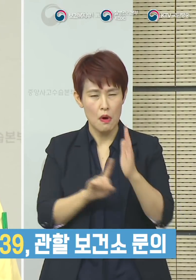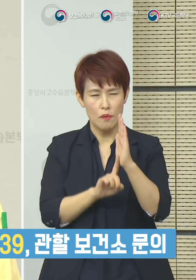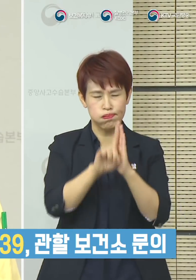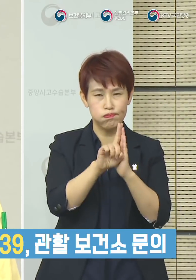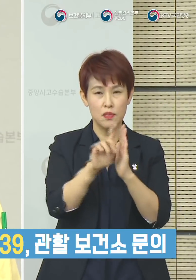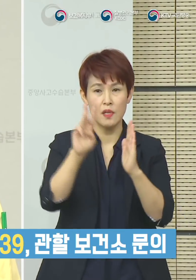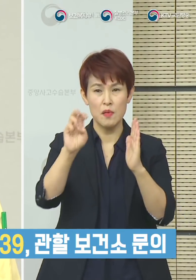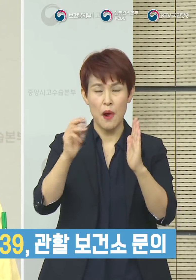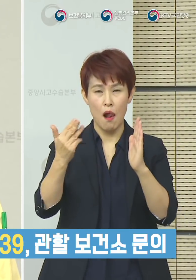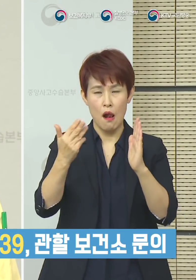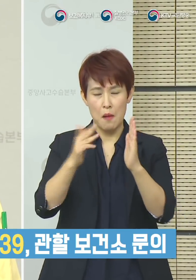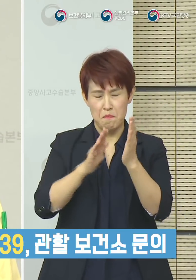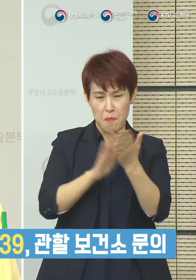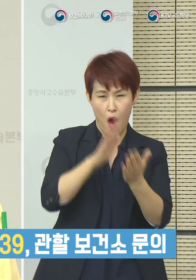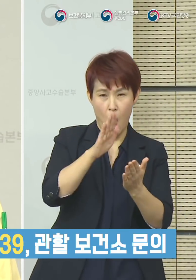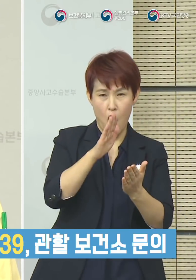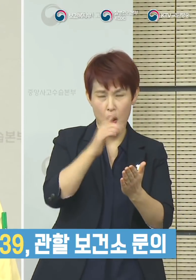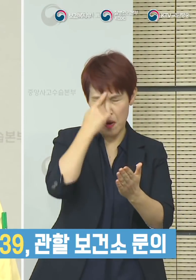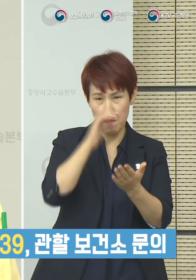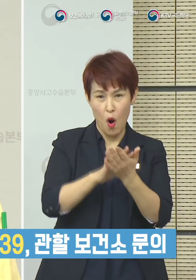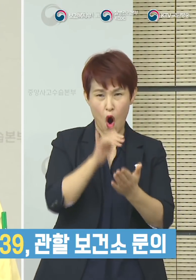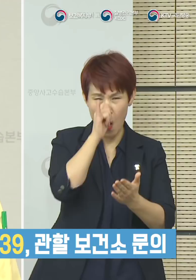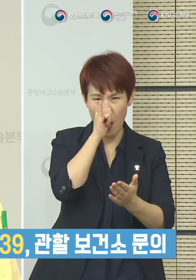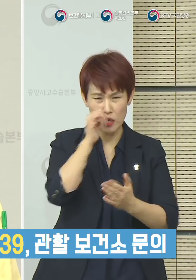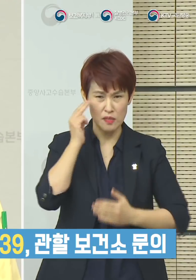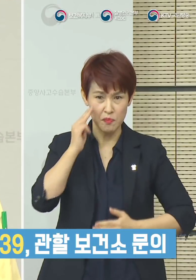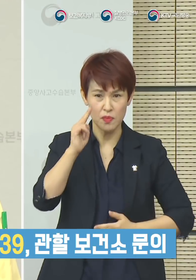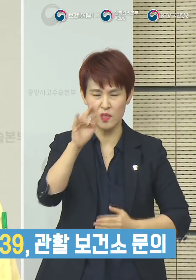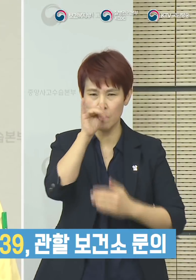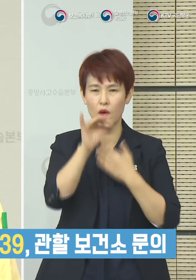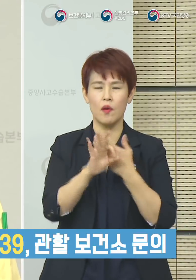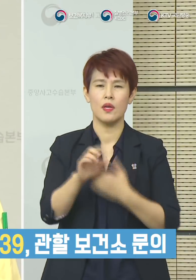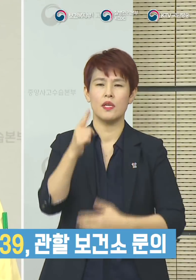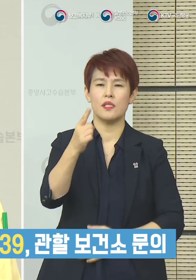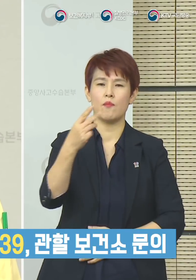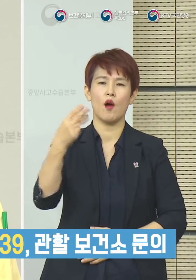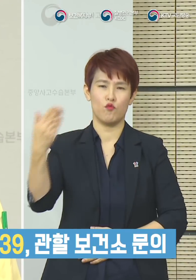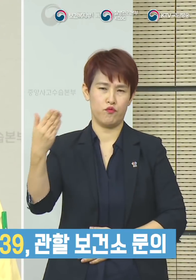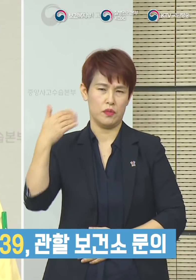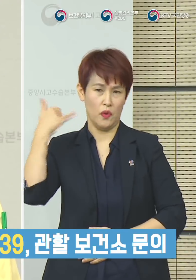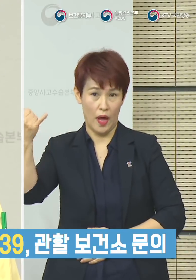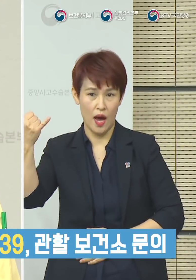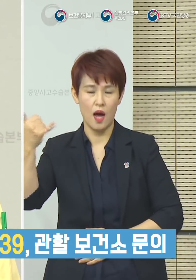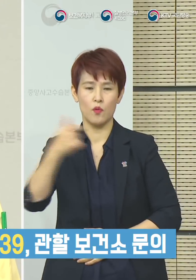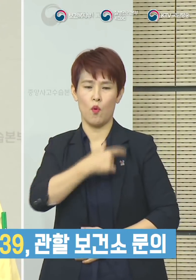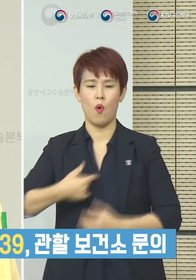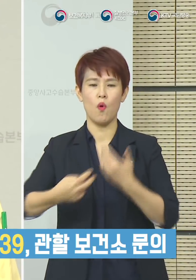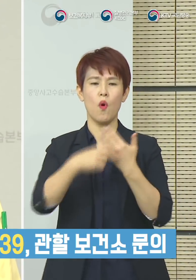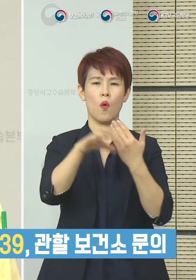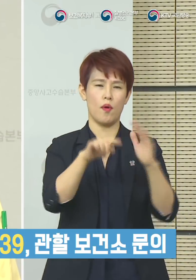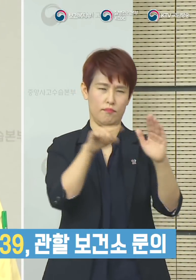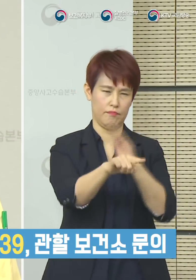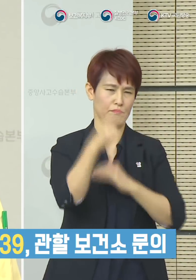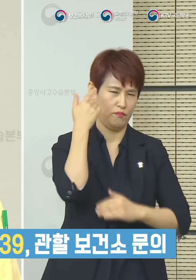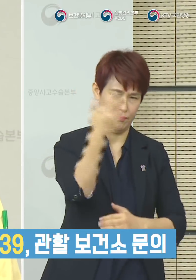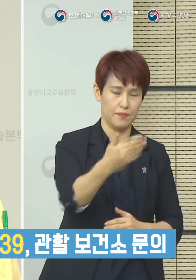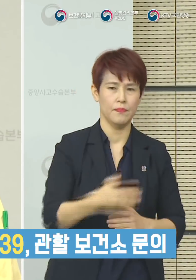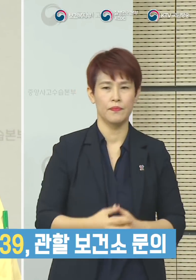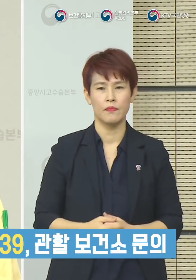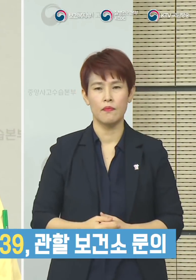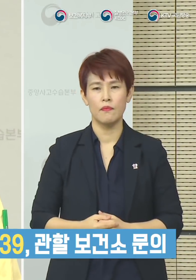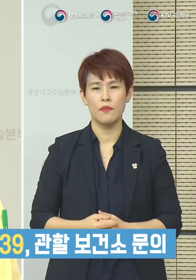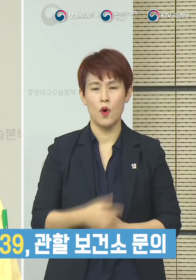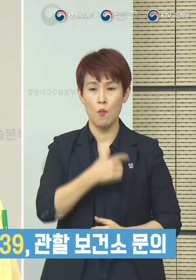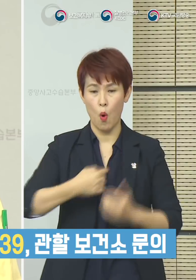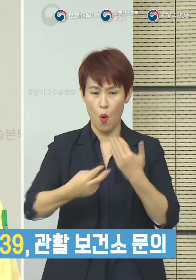38도 이상 고열이 지속되거나 증상이 심해지면 1339 콜센터나 관할 보건소로 문의하시고